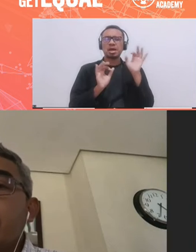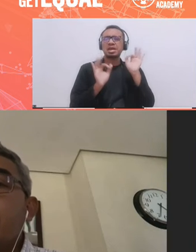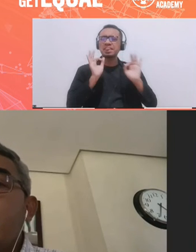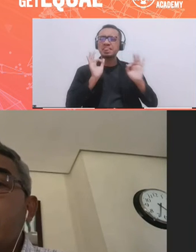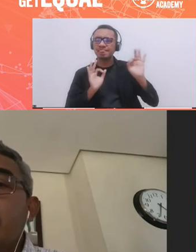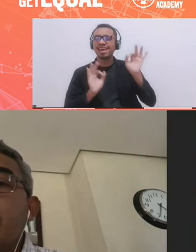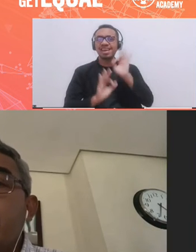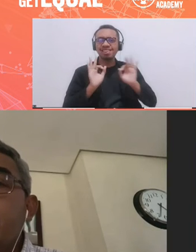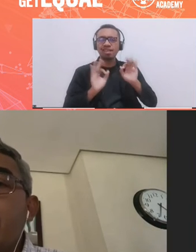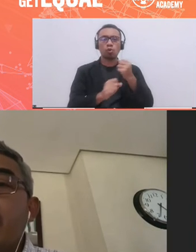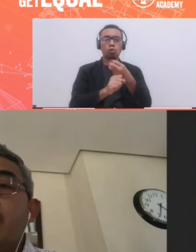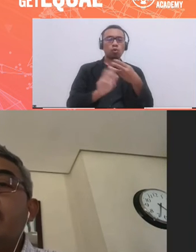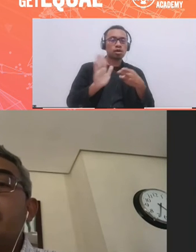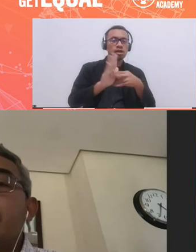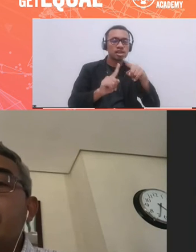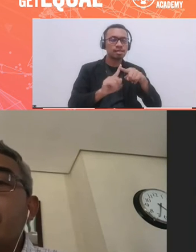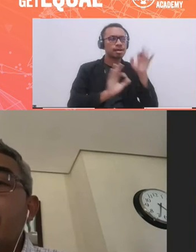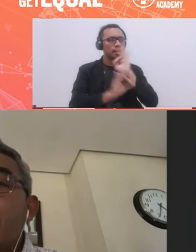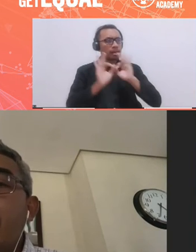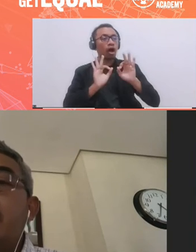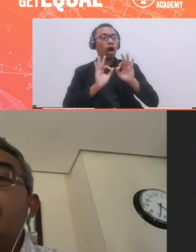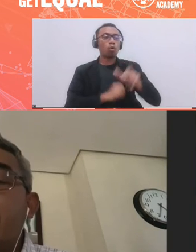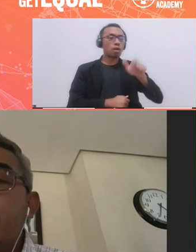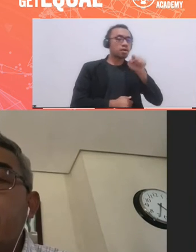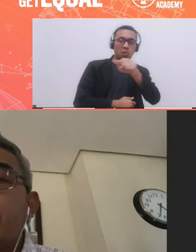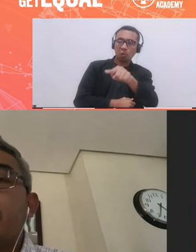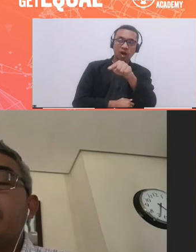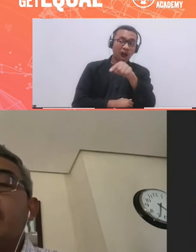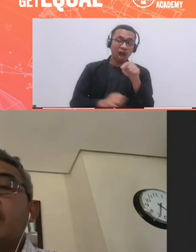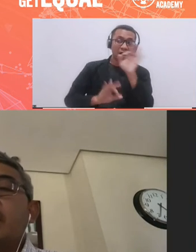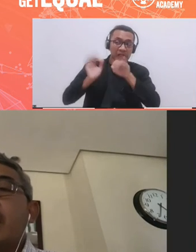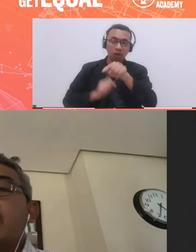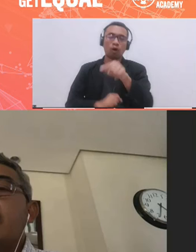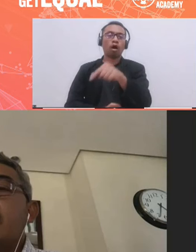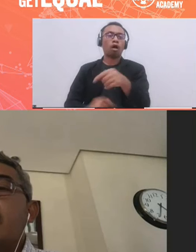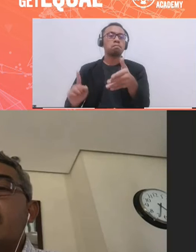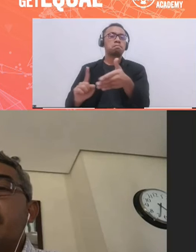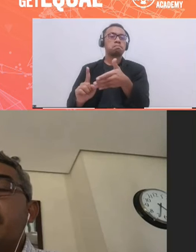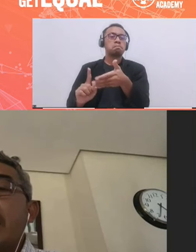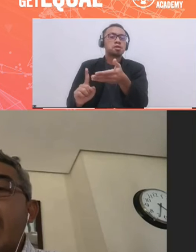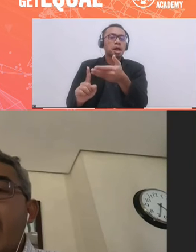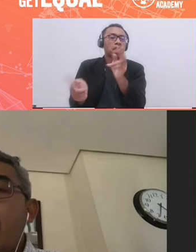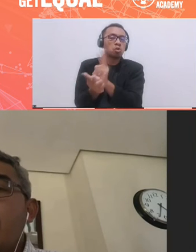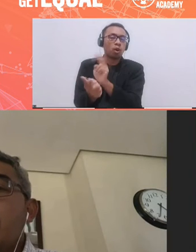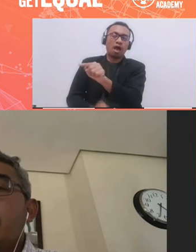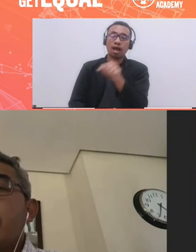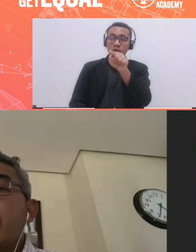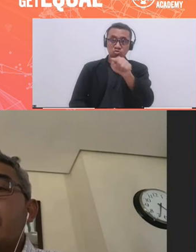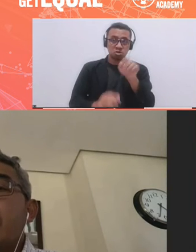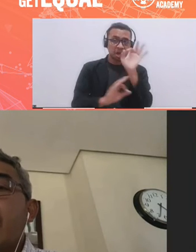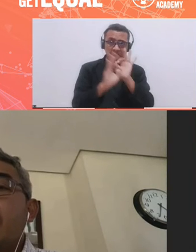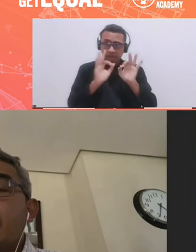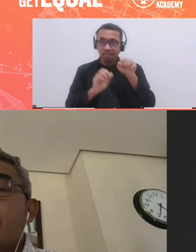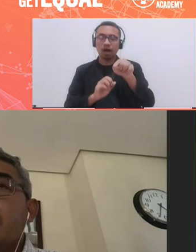nih kegenitan nih, jadi aja. Ini sih nih kegatelan, jadi aja gitu. Dan padahal